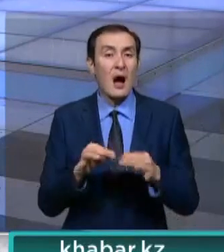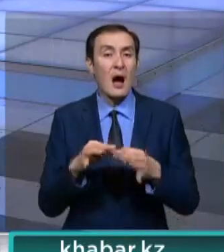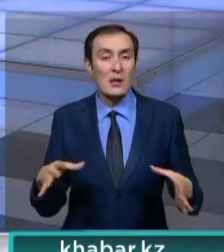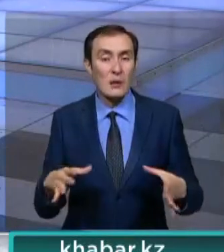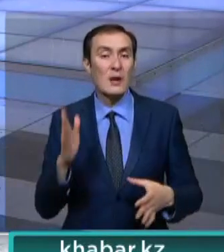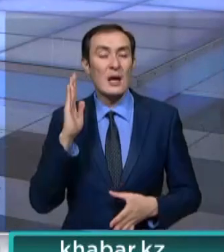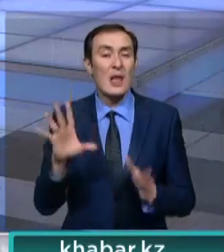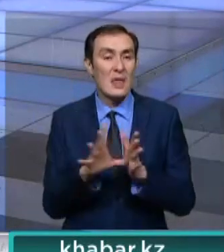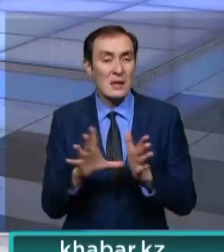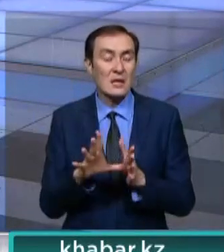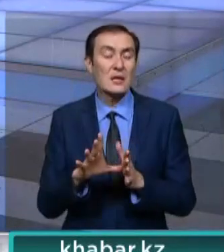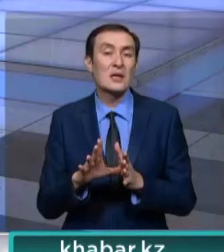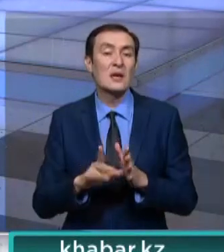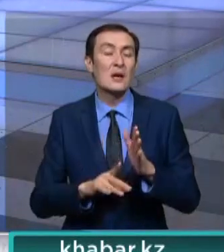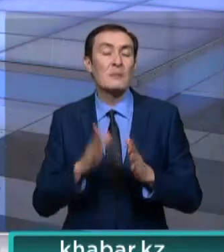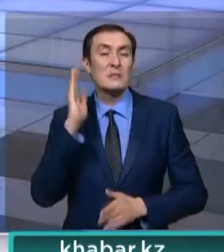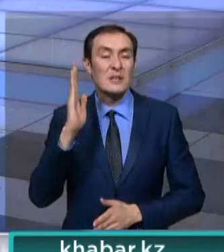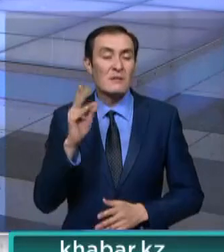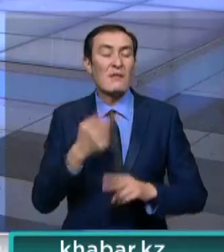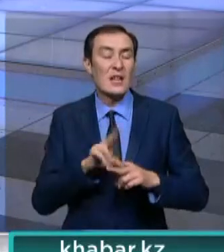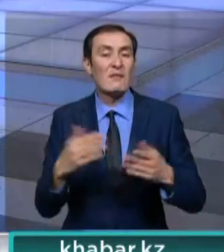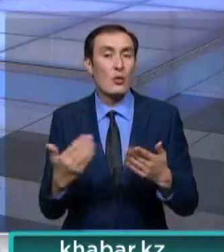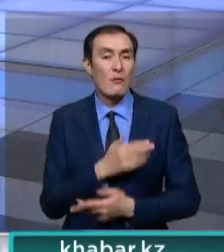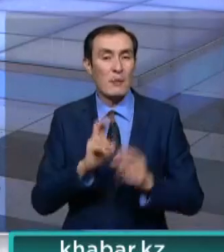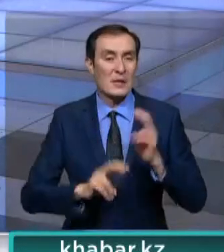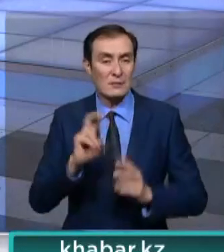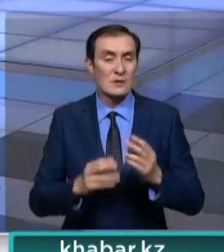и перспективах запущенного производства расскажет Вячеслав Ветлугин.